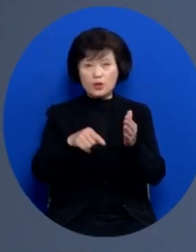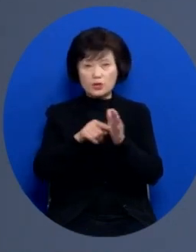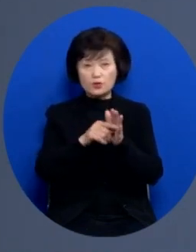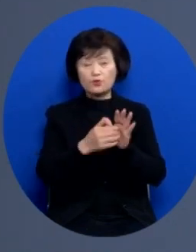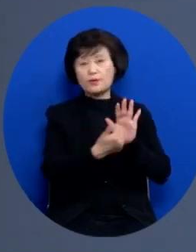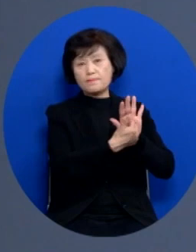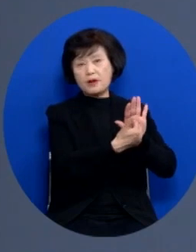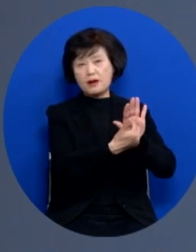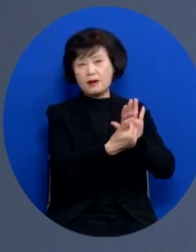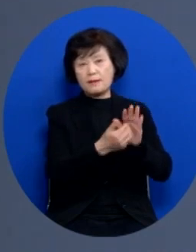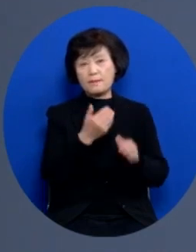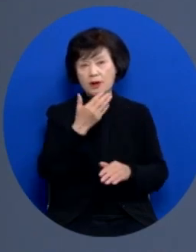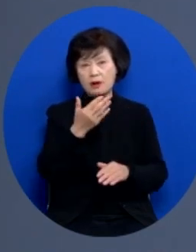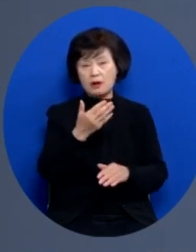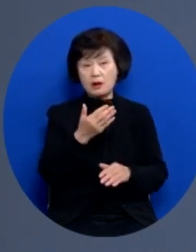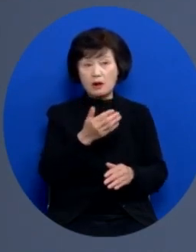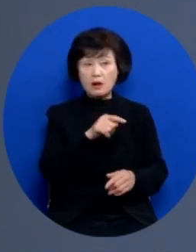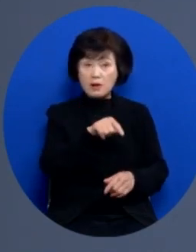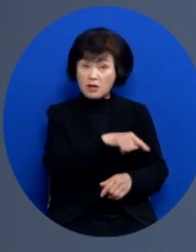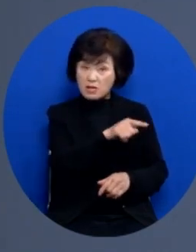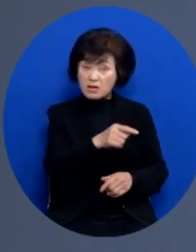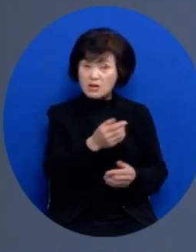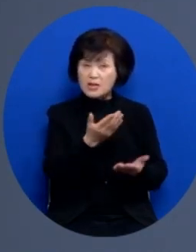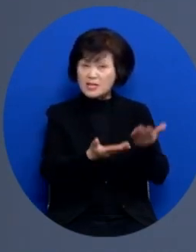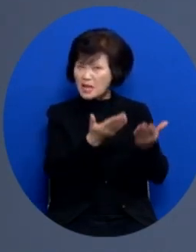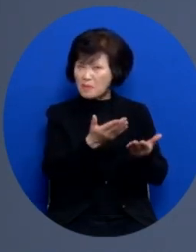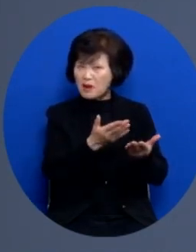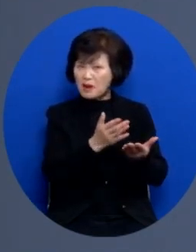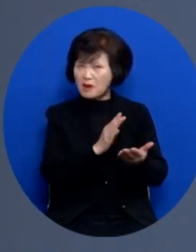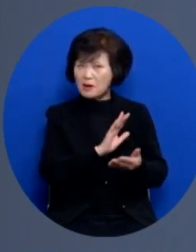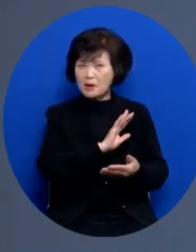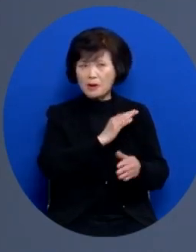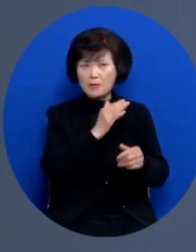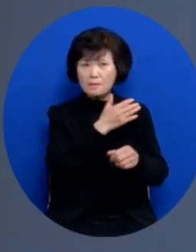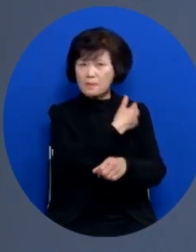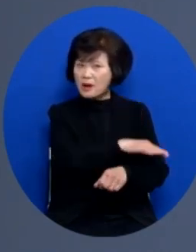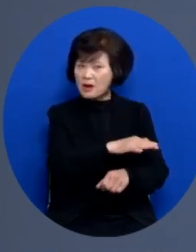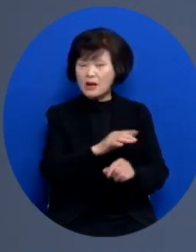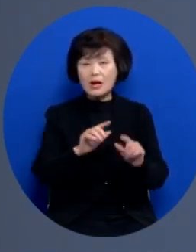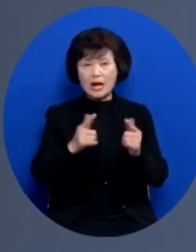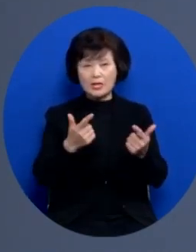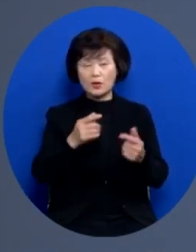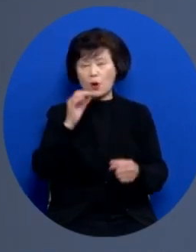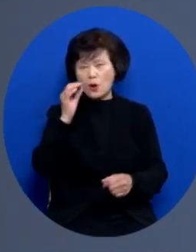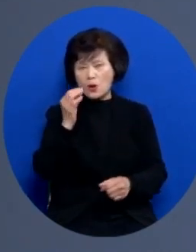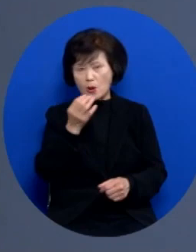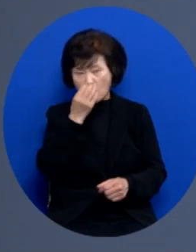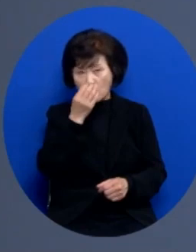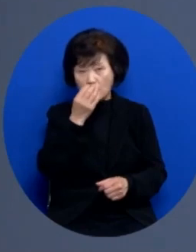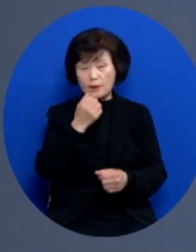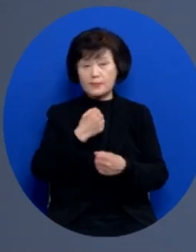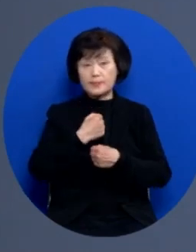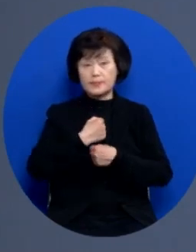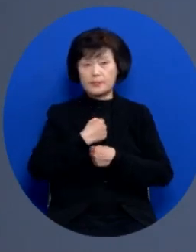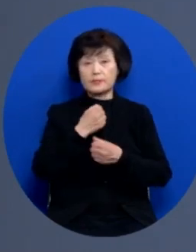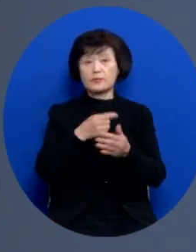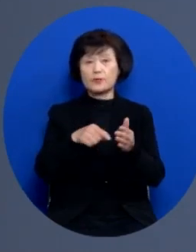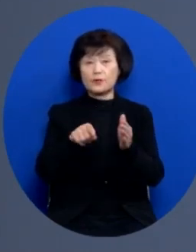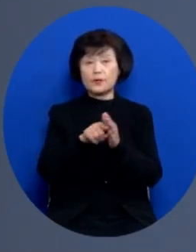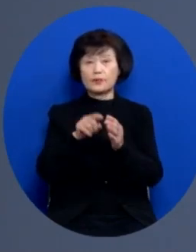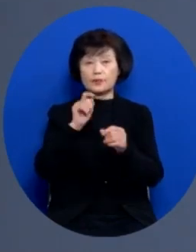그래서 그들을 차별하는 것이 아니라 우리는 거룩함을 지키려고 하는 것입니다. 교회가 교회다워야 되기